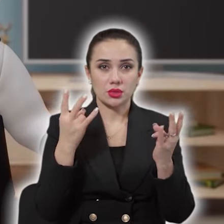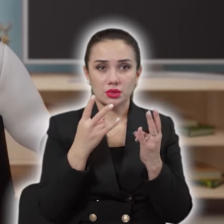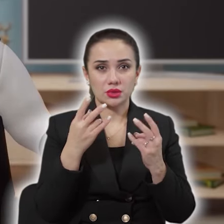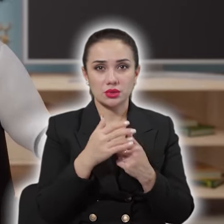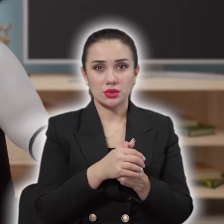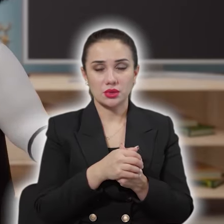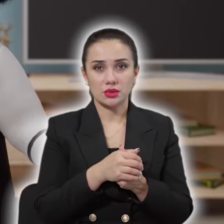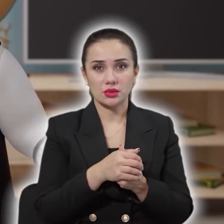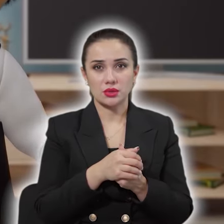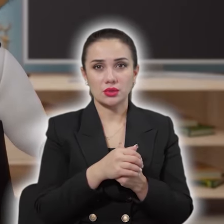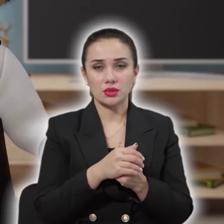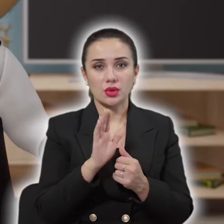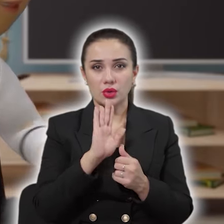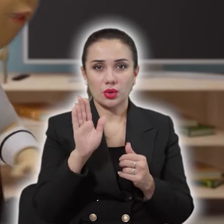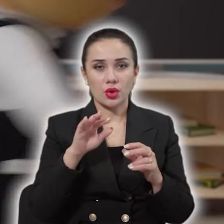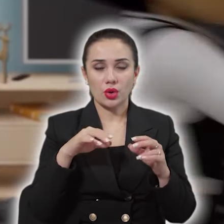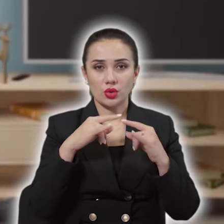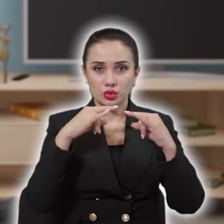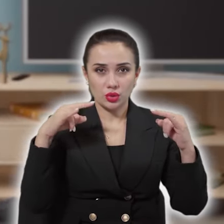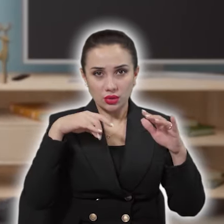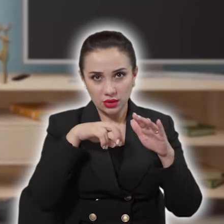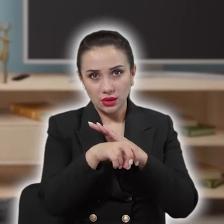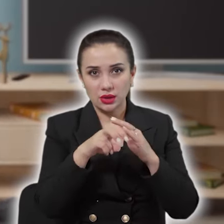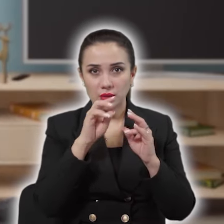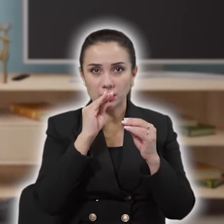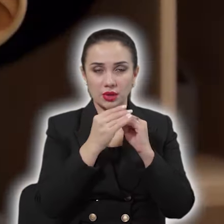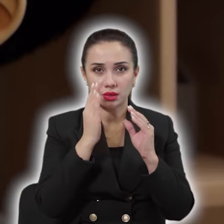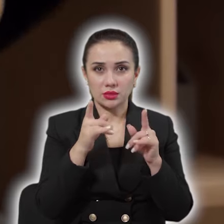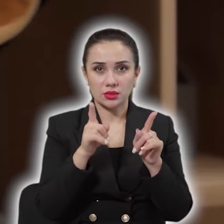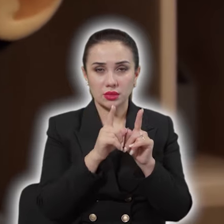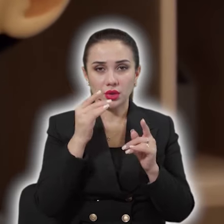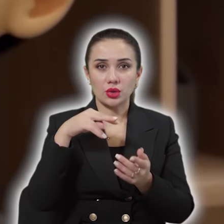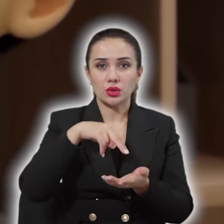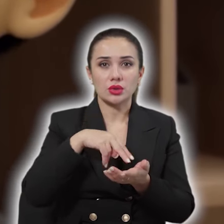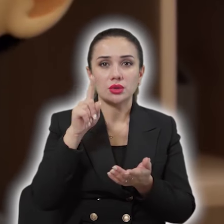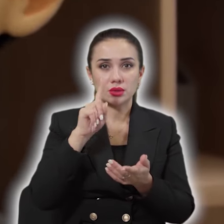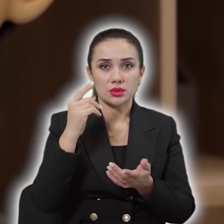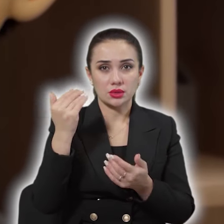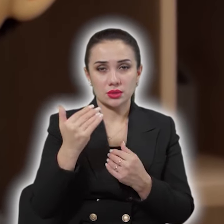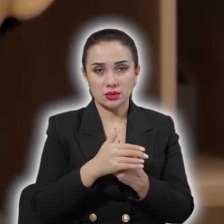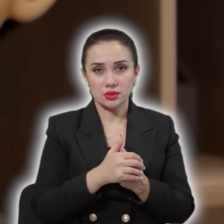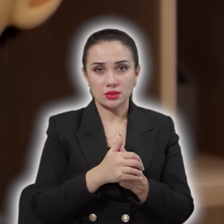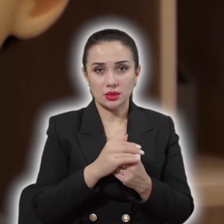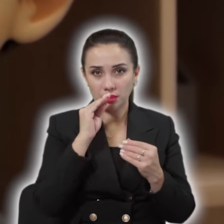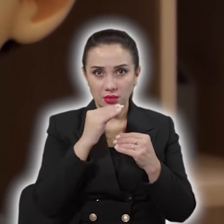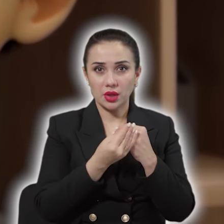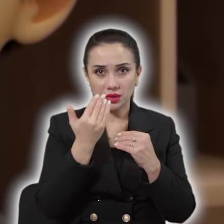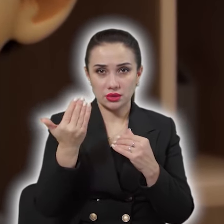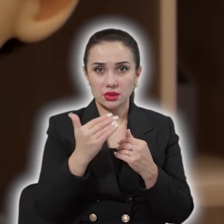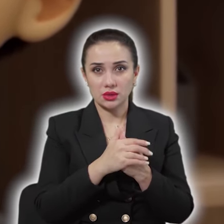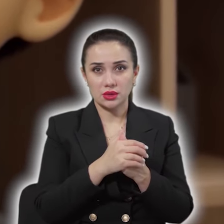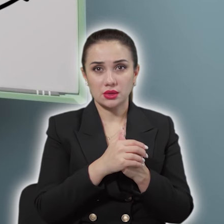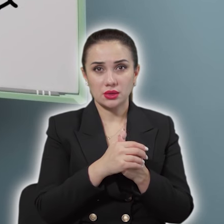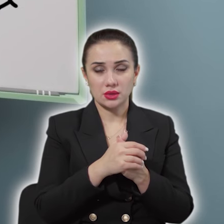kerak. Yo'q. Stol tagiga berkinamiz. Sen nega qoqqan qoziqdek turibsan?